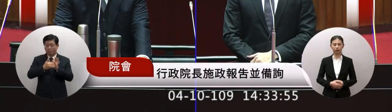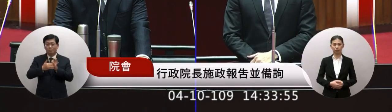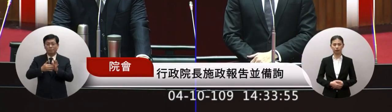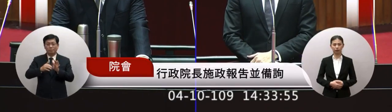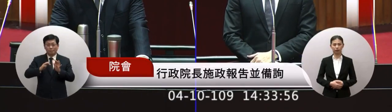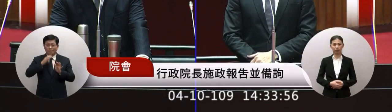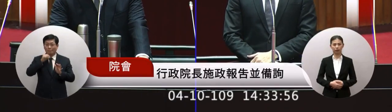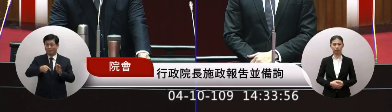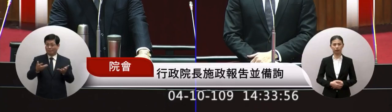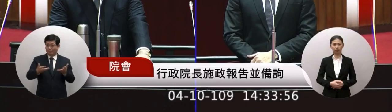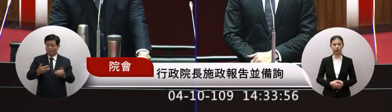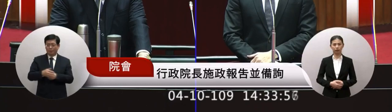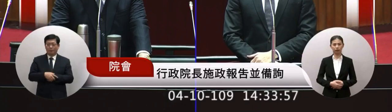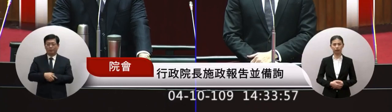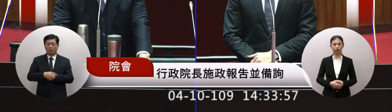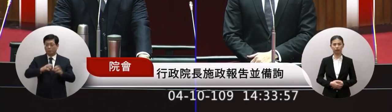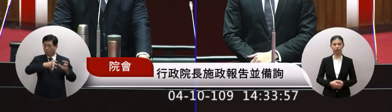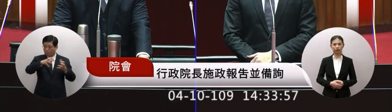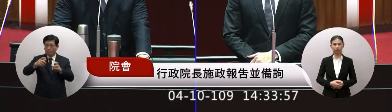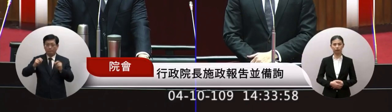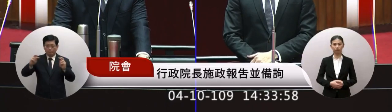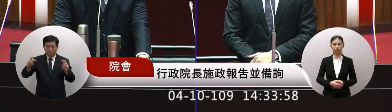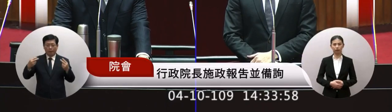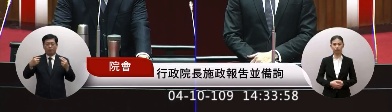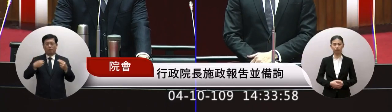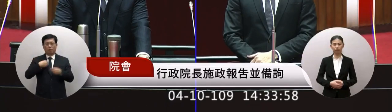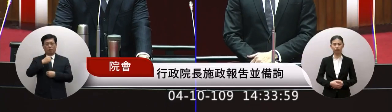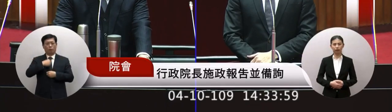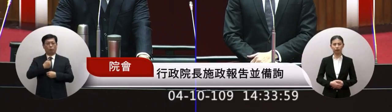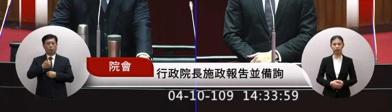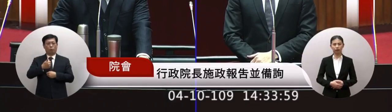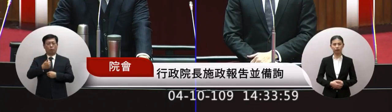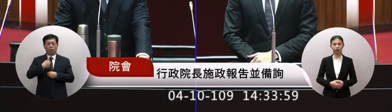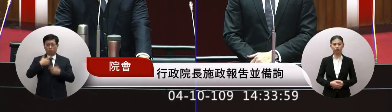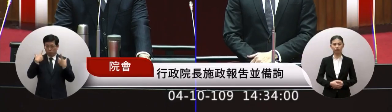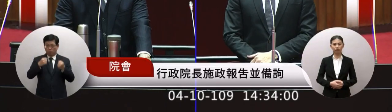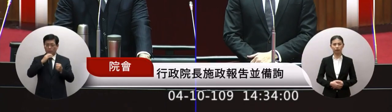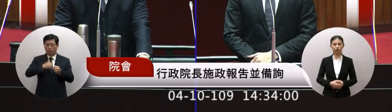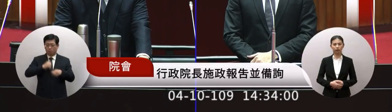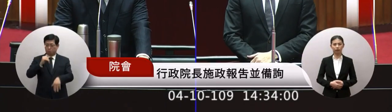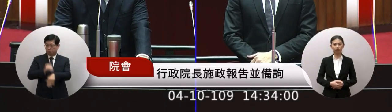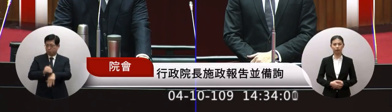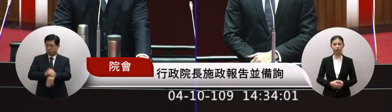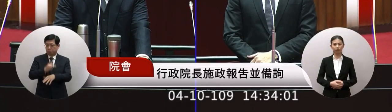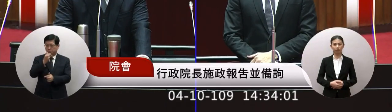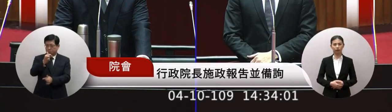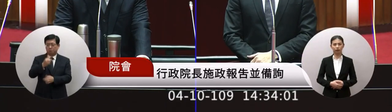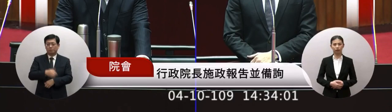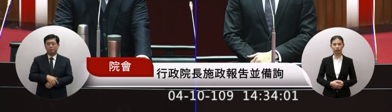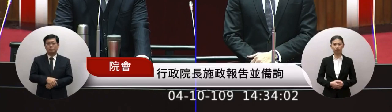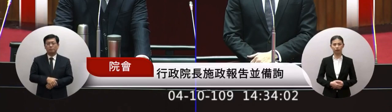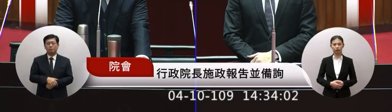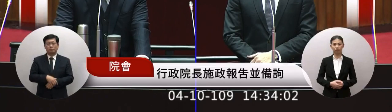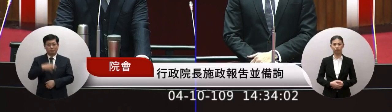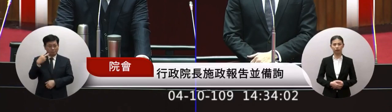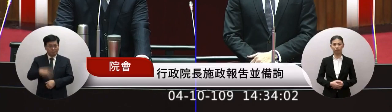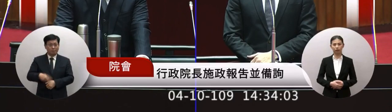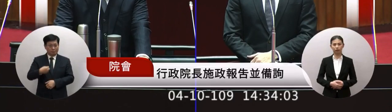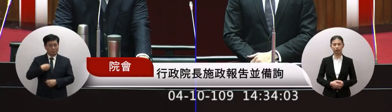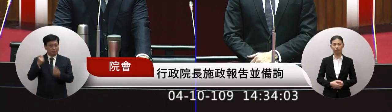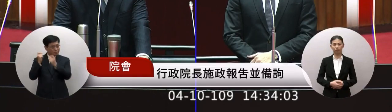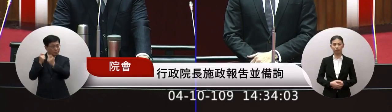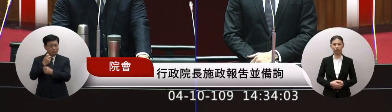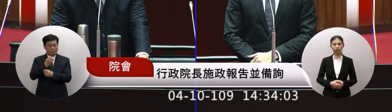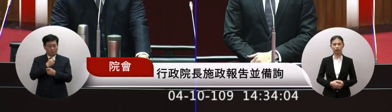遮样咧防疫的时阵，世界拢看台湾是一个防疫做了上好的国家。而且近你甲